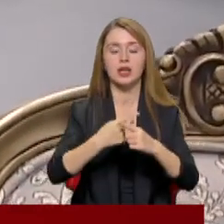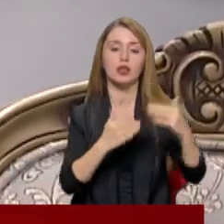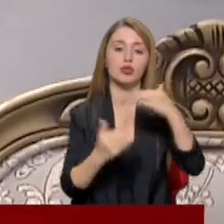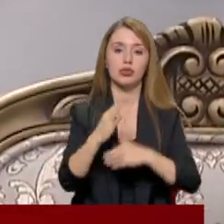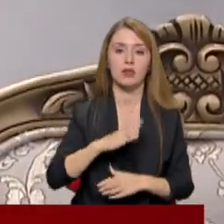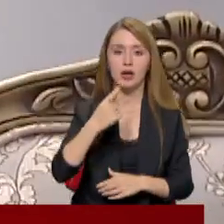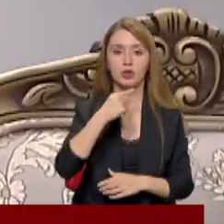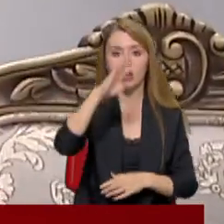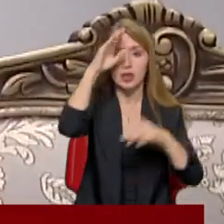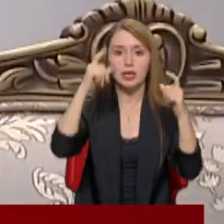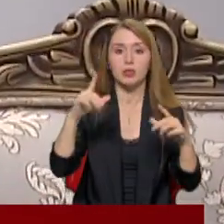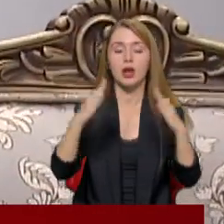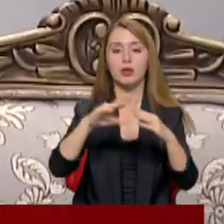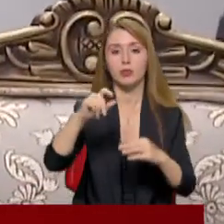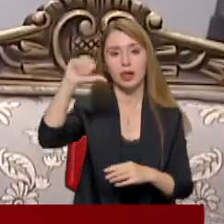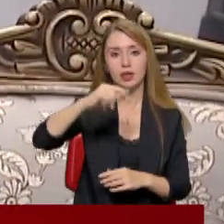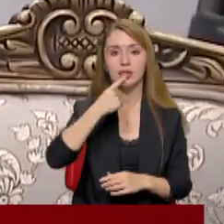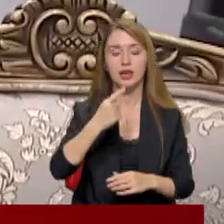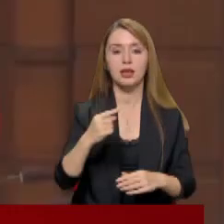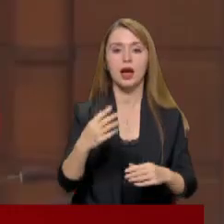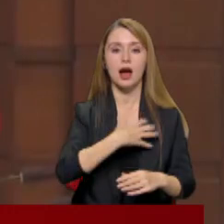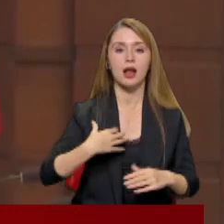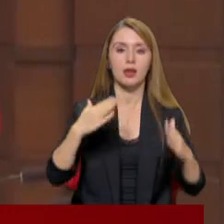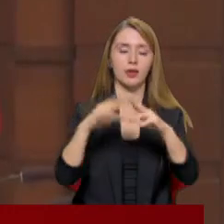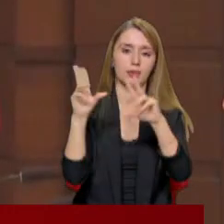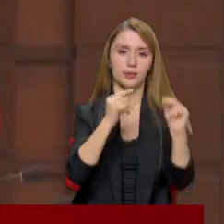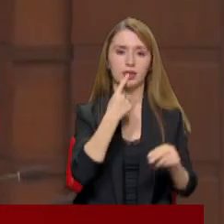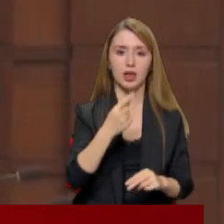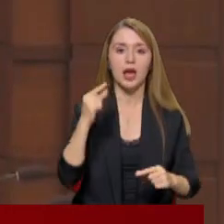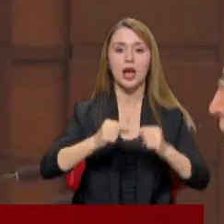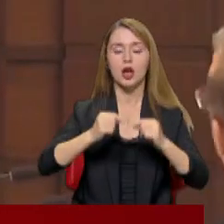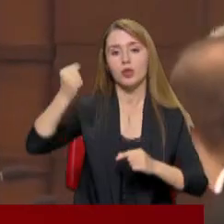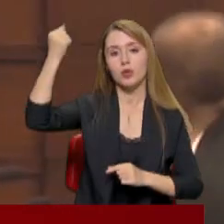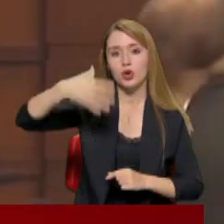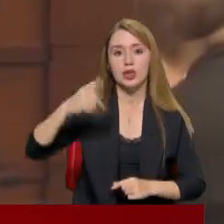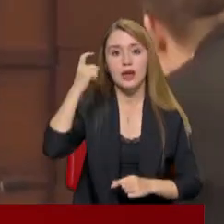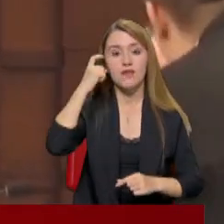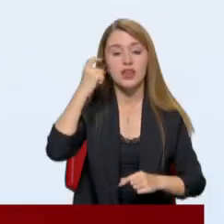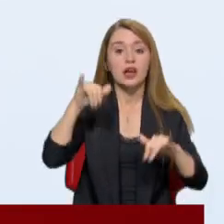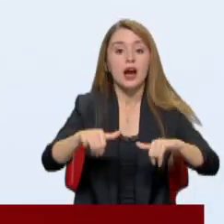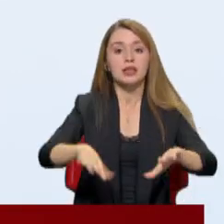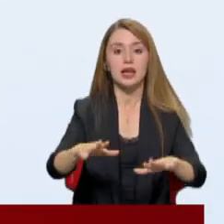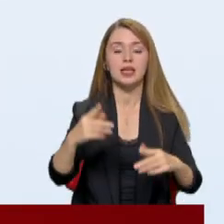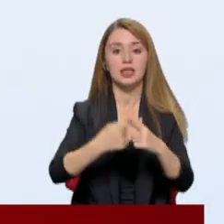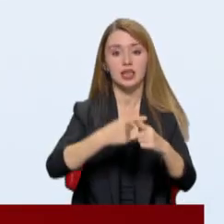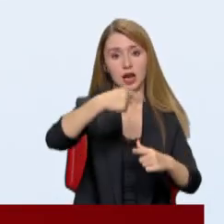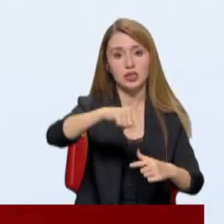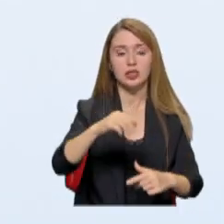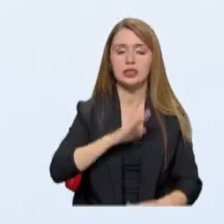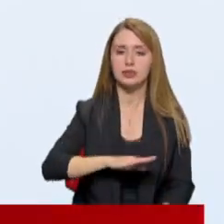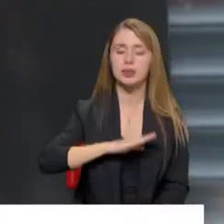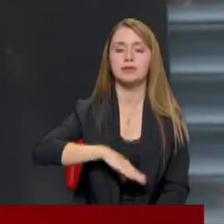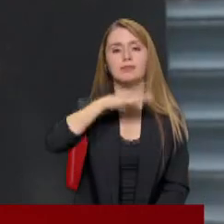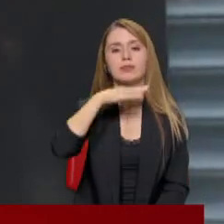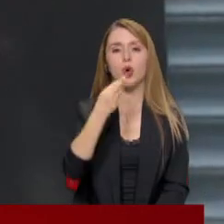yüksek İstanbul'da ev bulamadım dedi annesinin yanına yerleştiğini açıkladı ekonomi yönetimi fikir birliğine varamadı kiracılarına dayanacak gücü